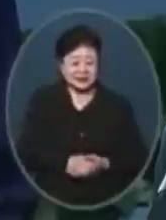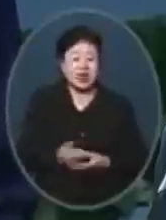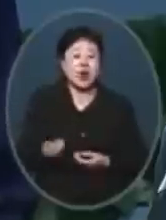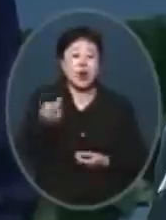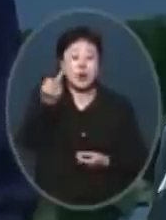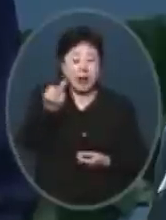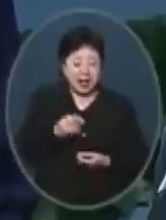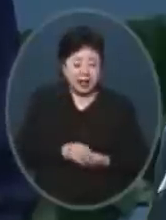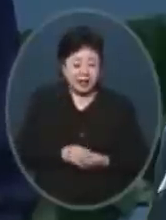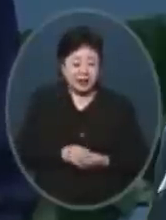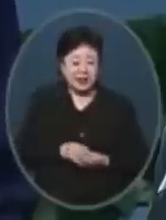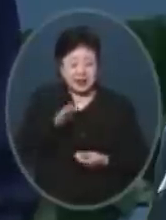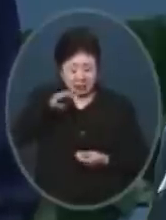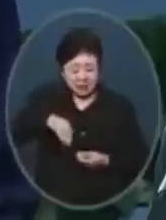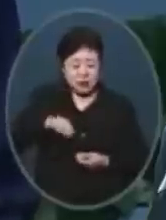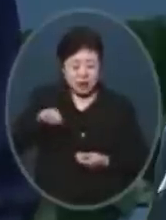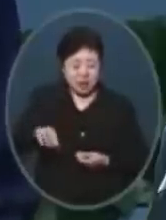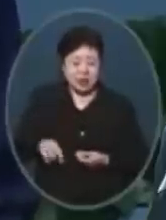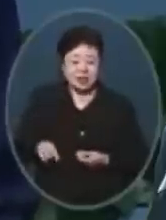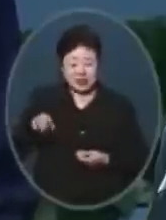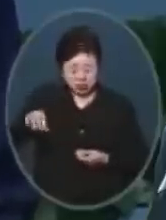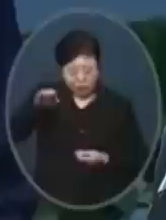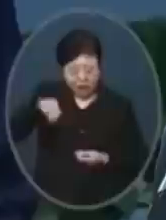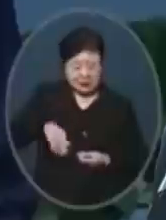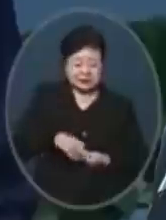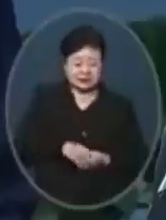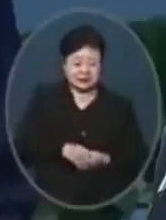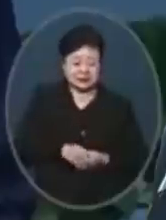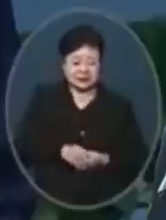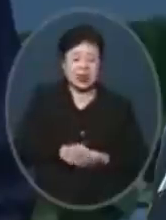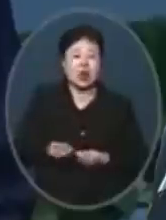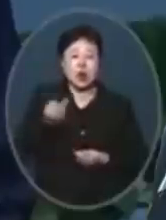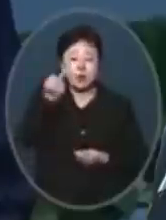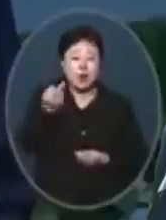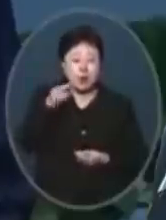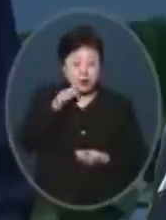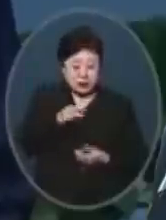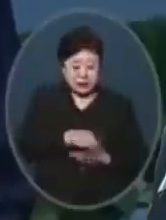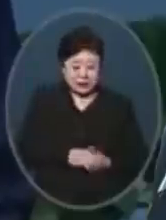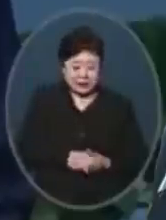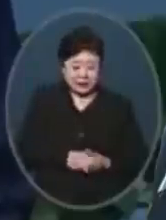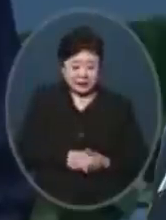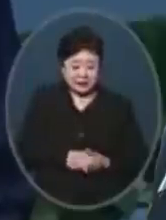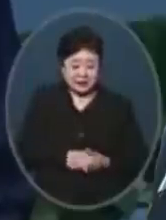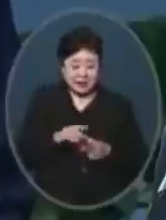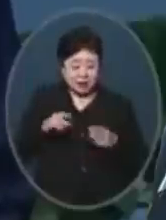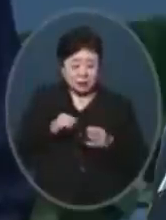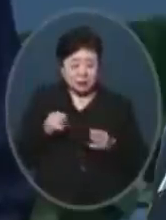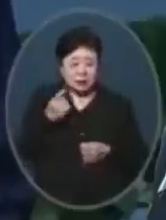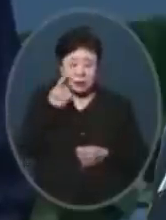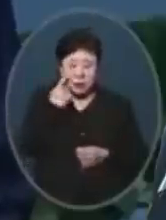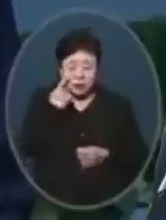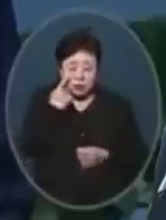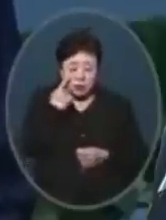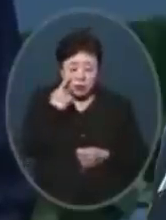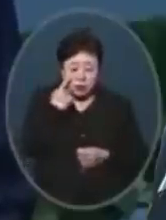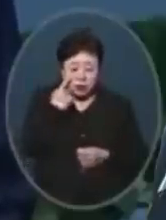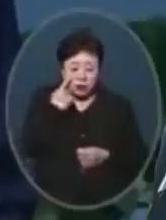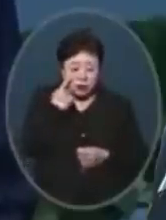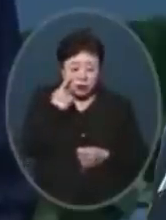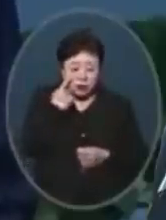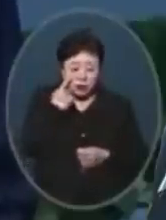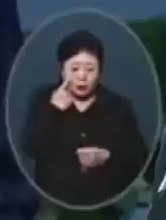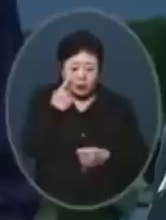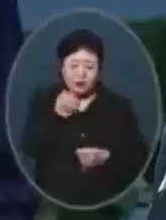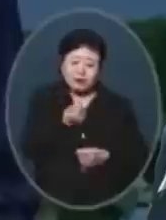오빠 이리 와 이리 저리 와 전부 오빠라고 부르니까 애굽 사람들이 보니